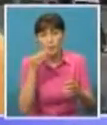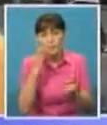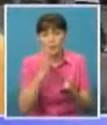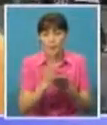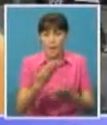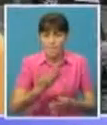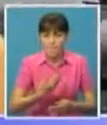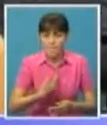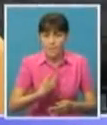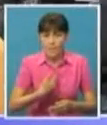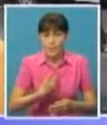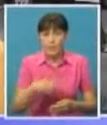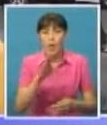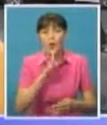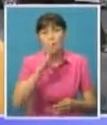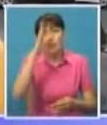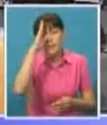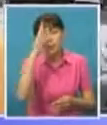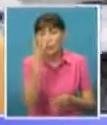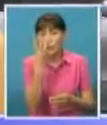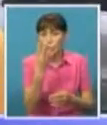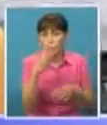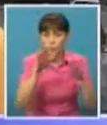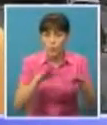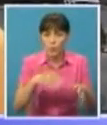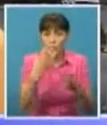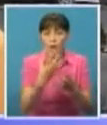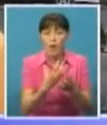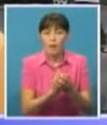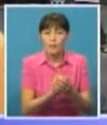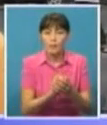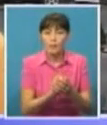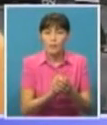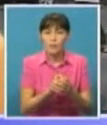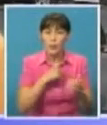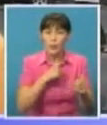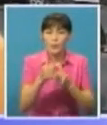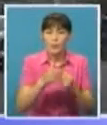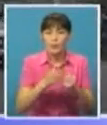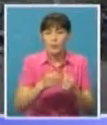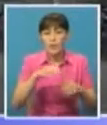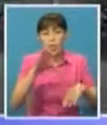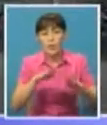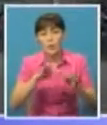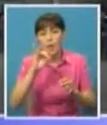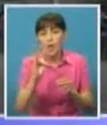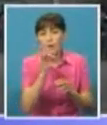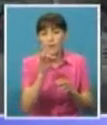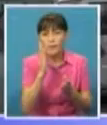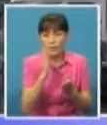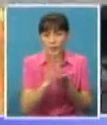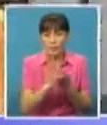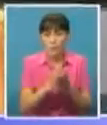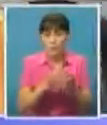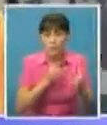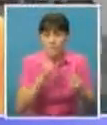Мен осы жалпы оқу қыздарының арасынан 9-ші орын алған болатынмын. Ол жарыста керемет тартысты өткен болатын. Марафонға